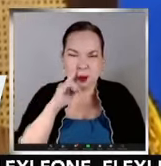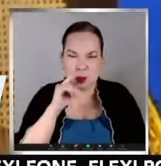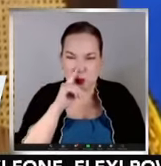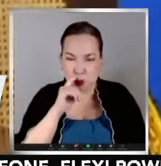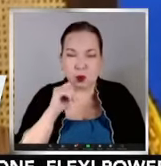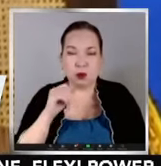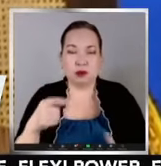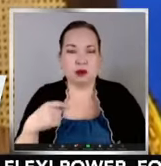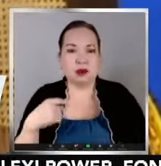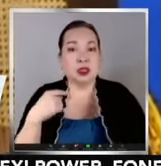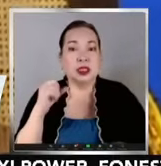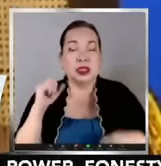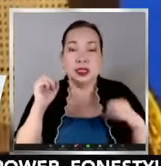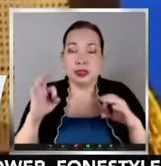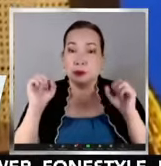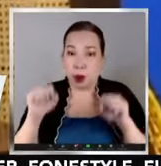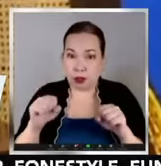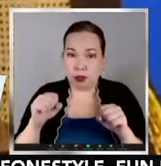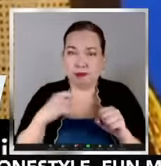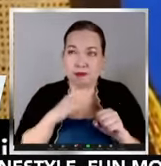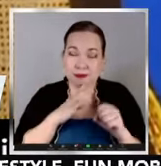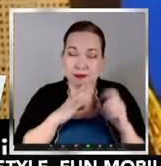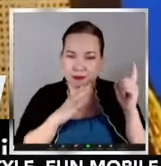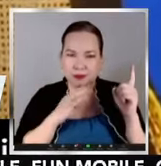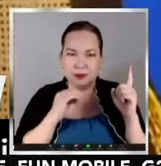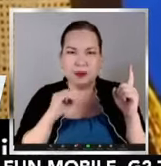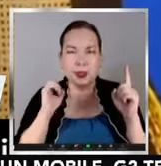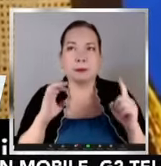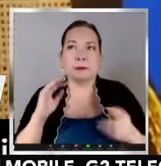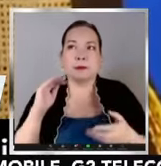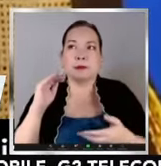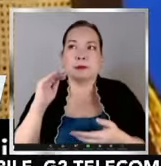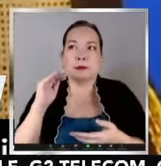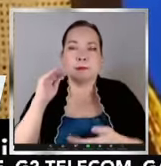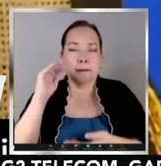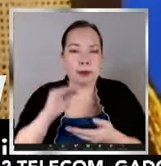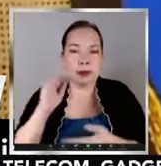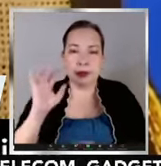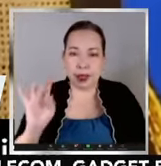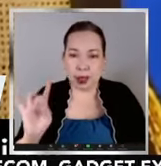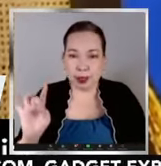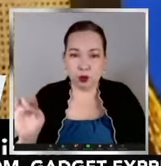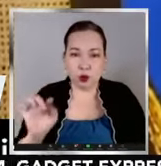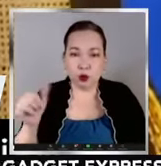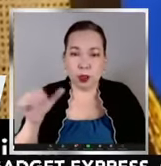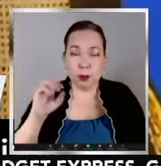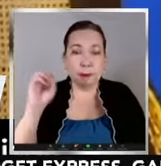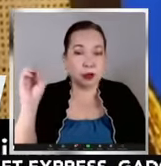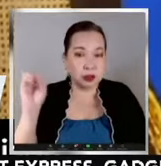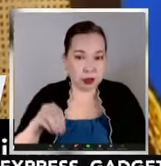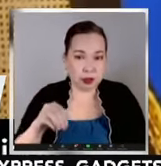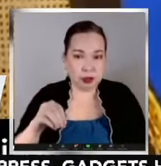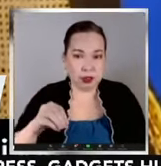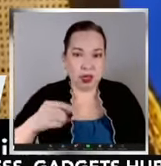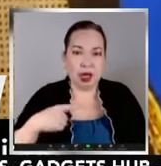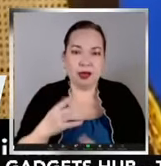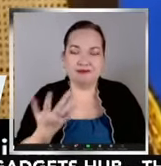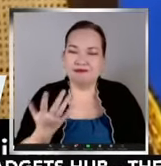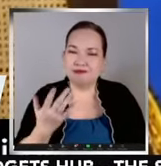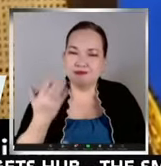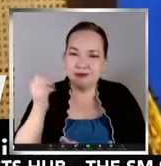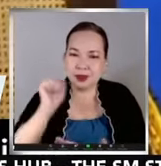mahati lang natin o maibaba natin sa mga 8-10% ang ating spoilage doon sa